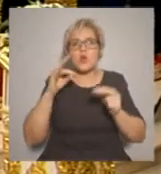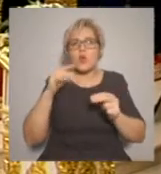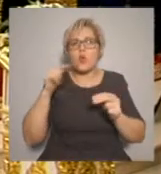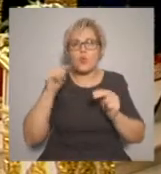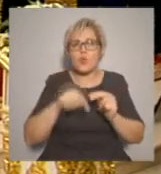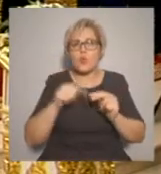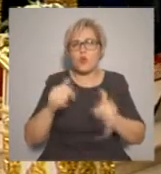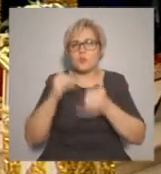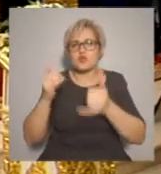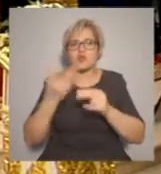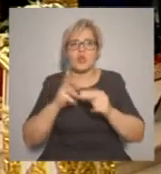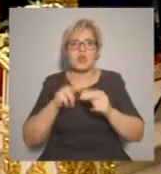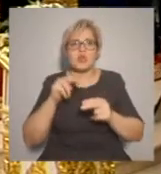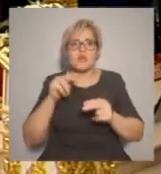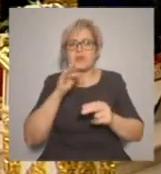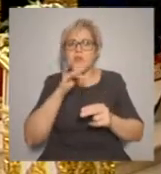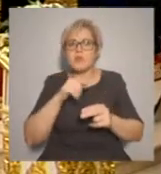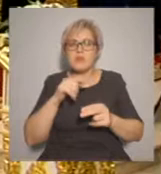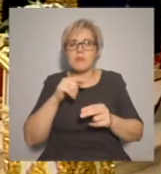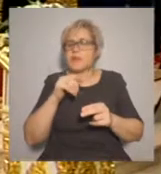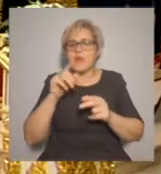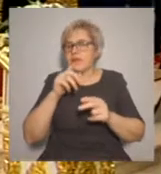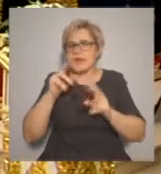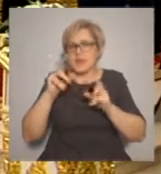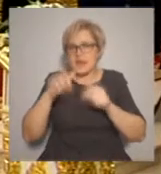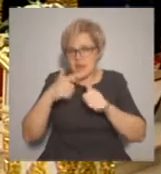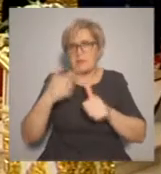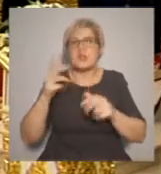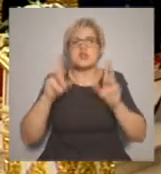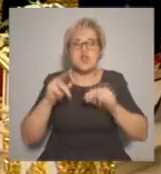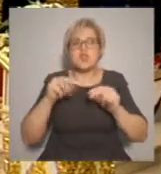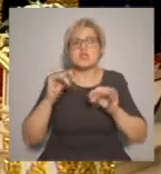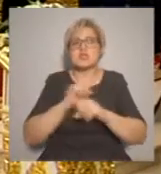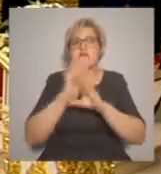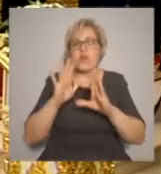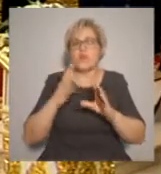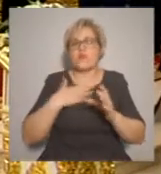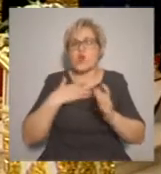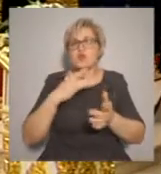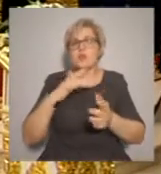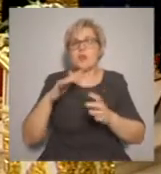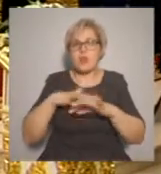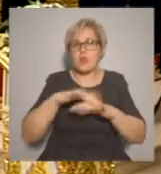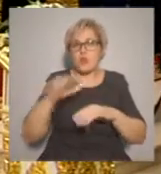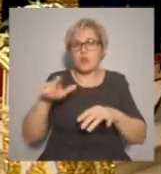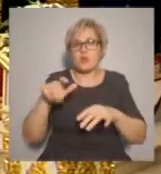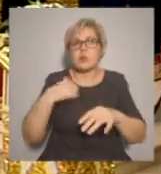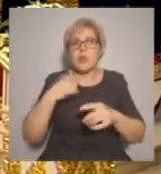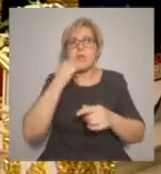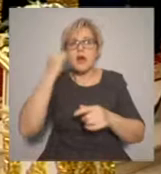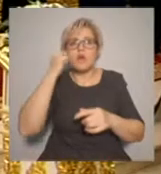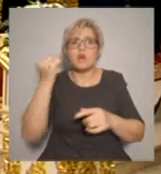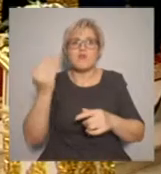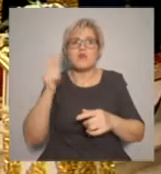именовалась Таней. И это свидетельствовало о таком глубоком почитании этого имени, а значит и святой